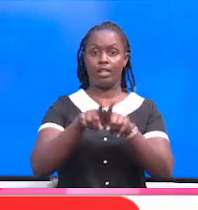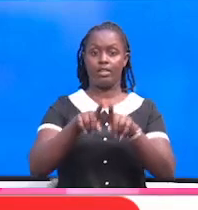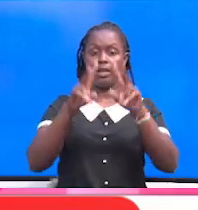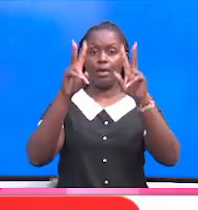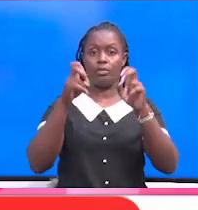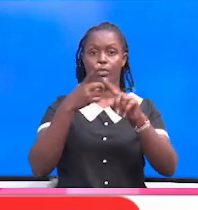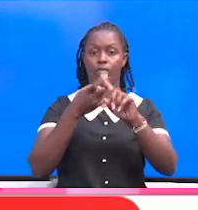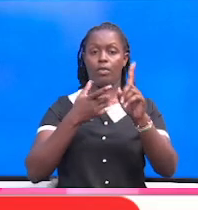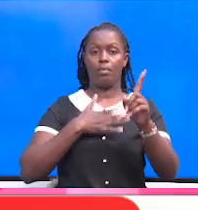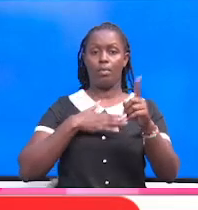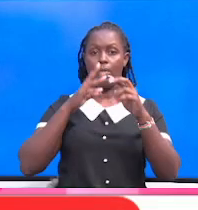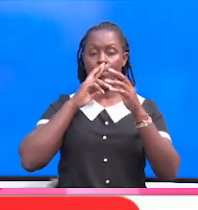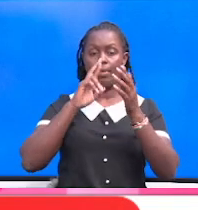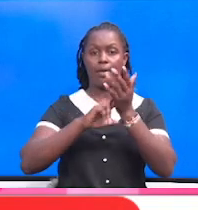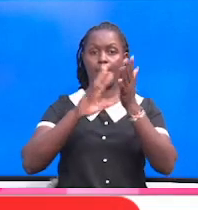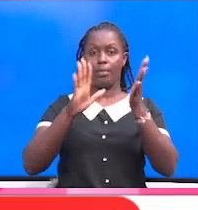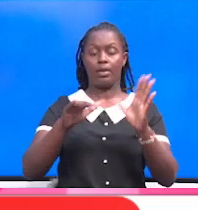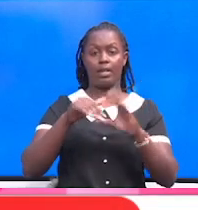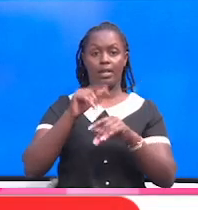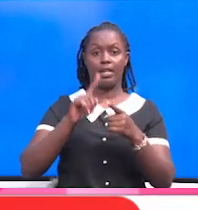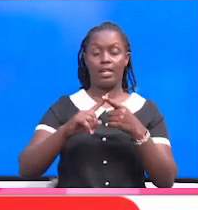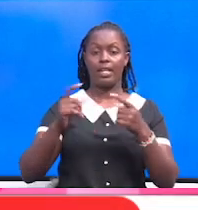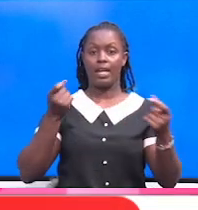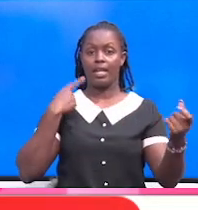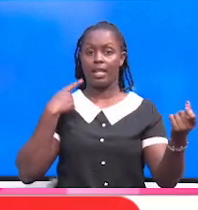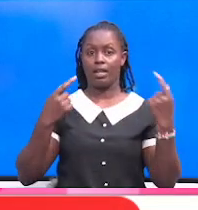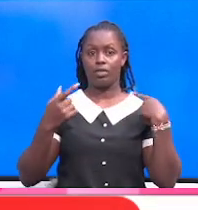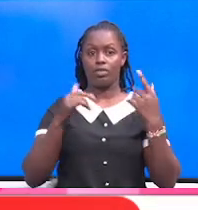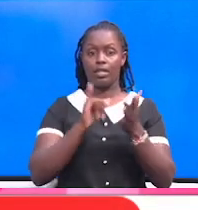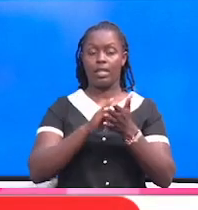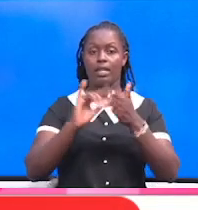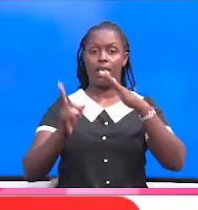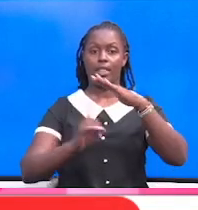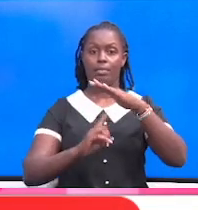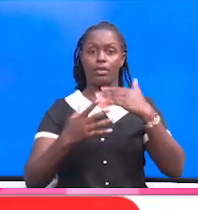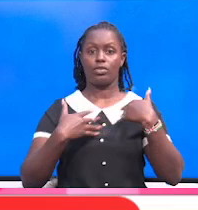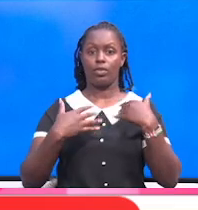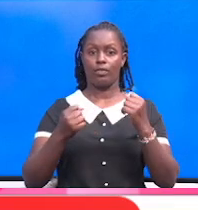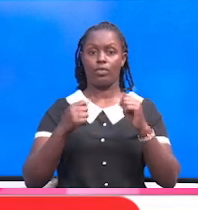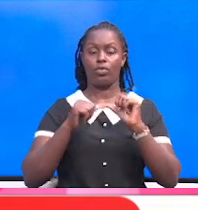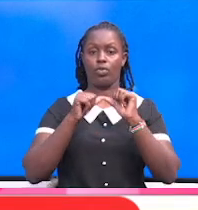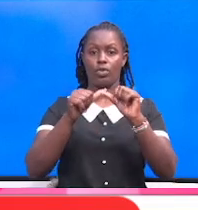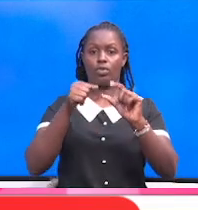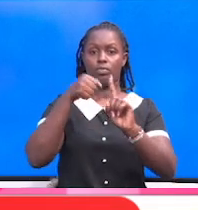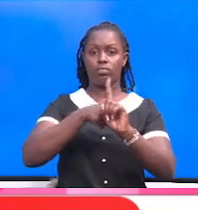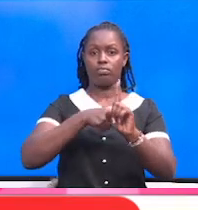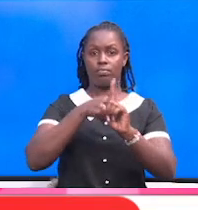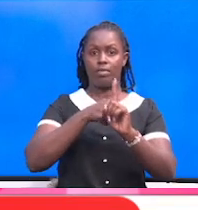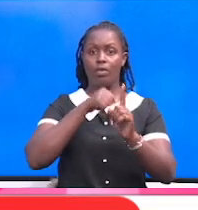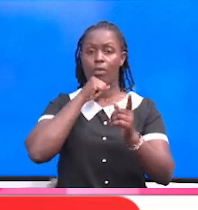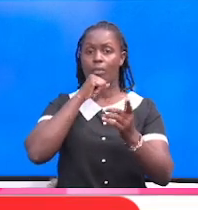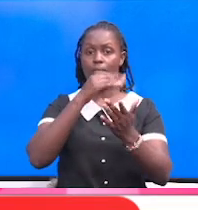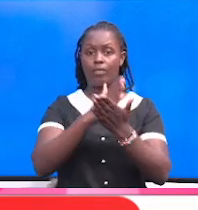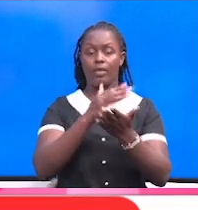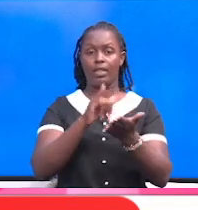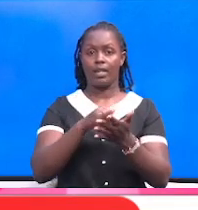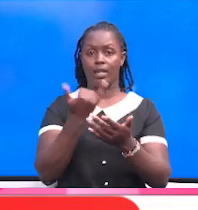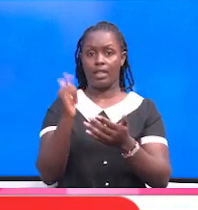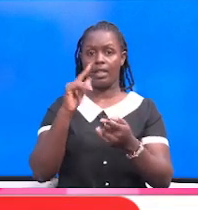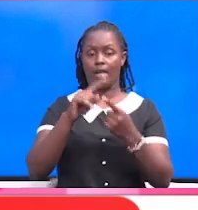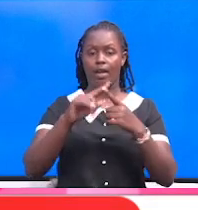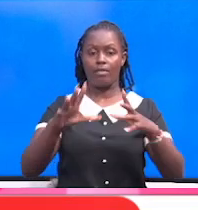kwa wanahabari wetu walio katika kaunti ya Kiricho ni kuwa wizara ya afya inaendelea kujizatiti kuhakikisha kuwa imekumbatia mfumo